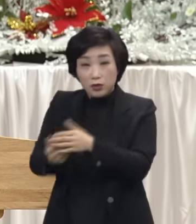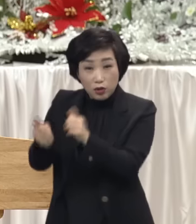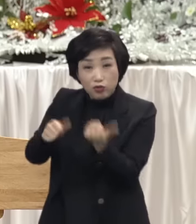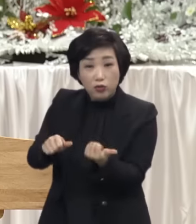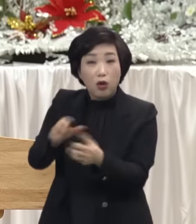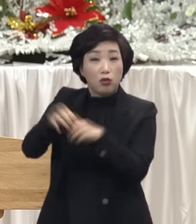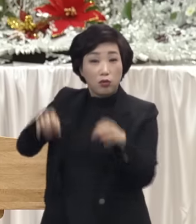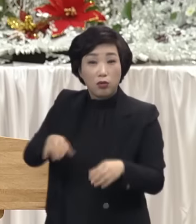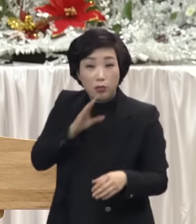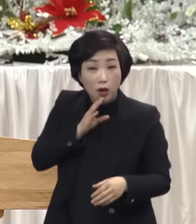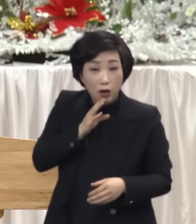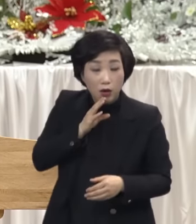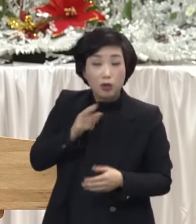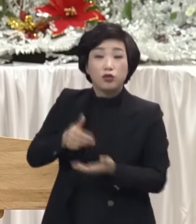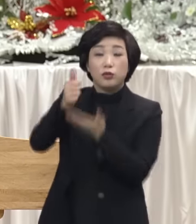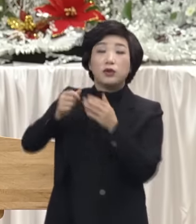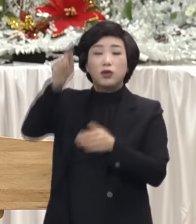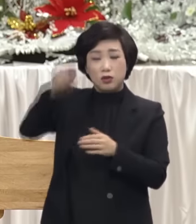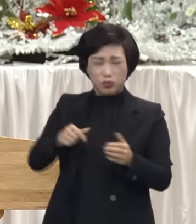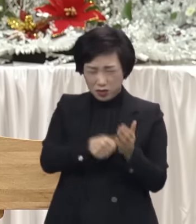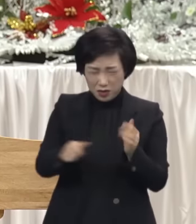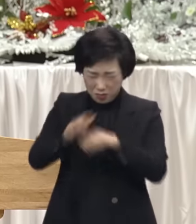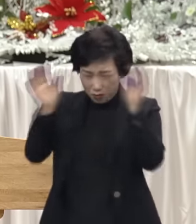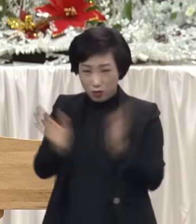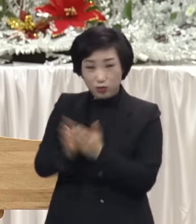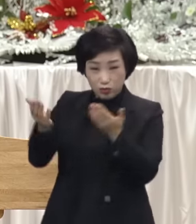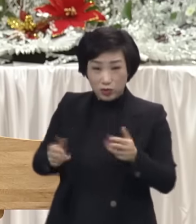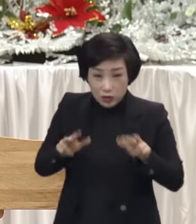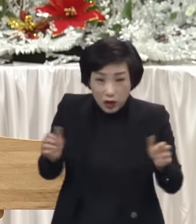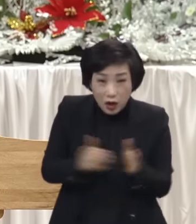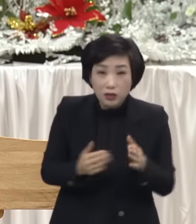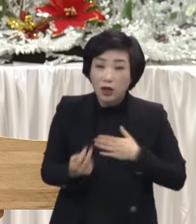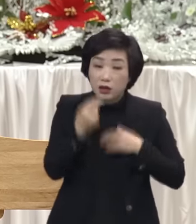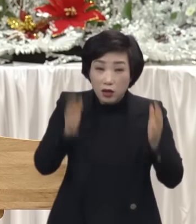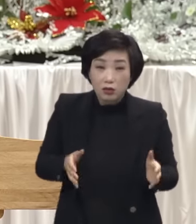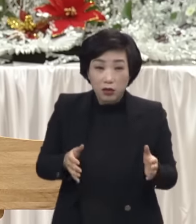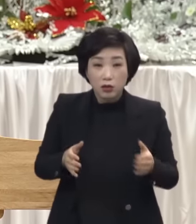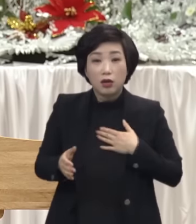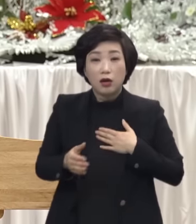주님이 천지 만물을 주셔서 오늘까지 살게 한 것이 헛된 것입니까?